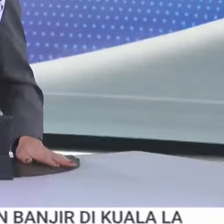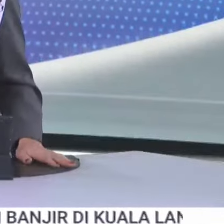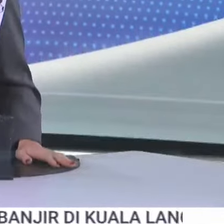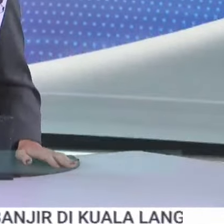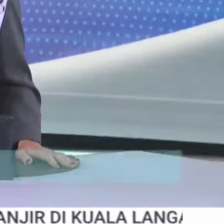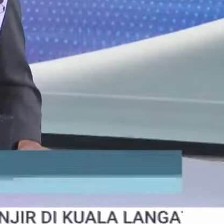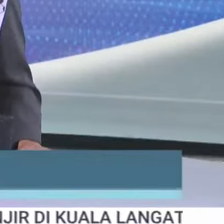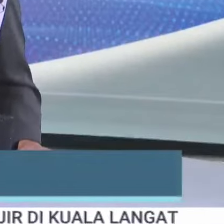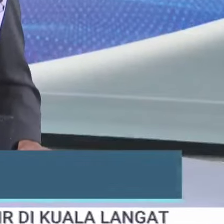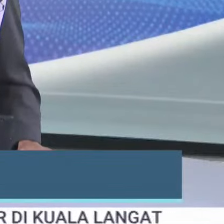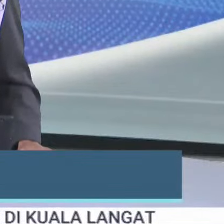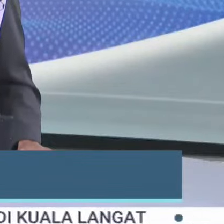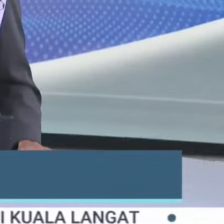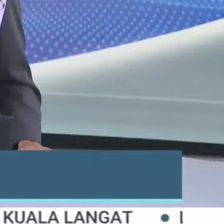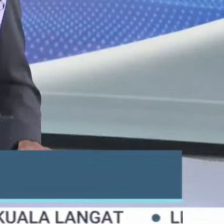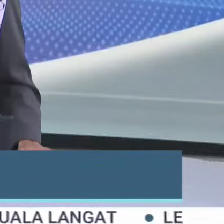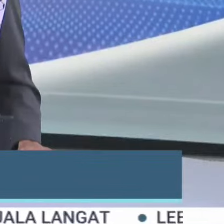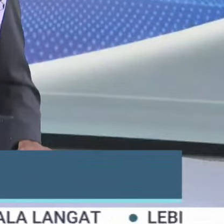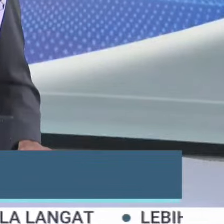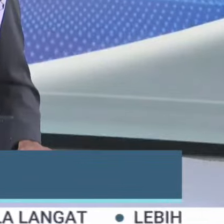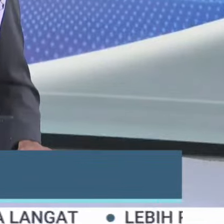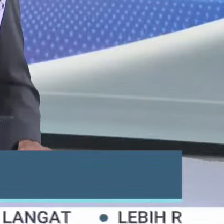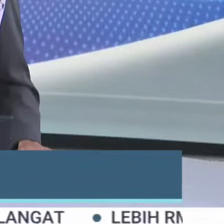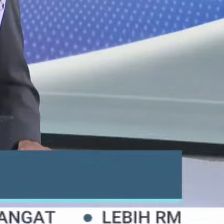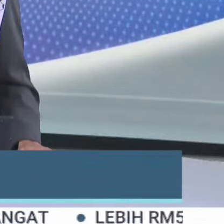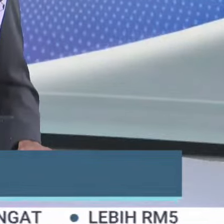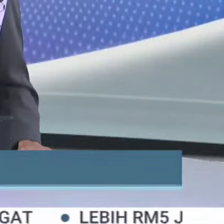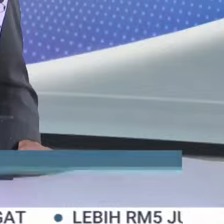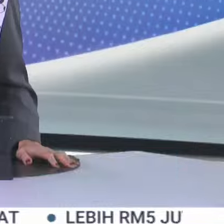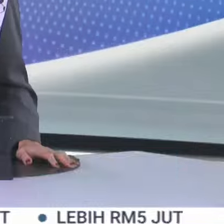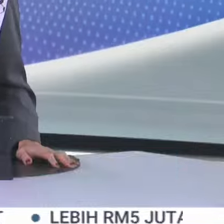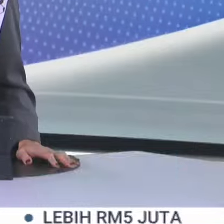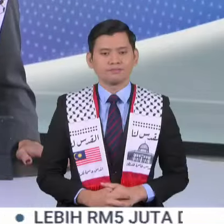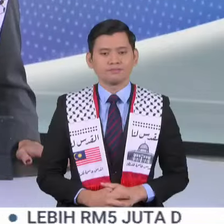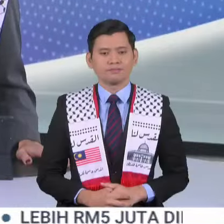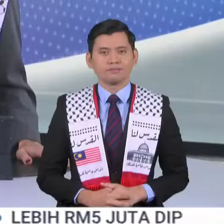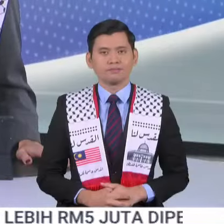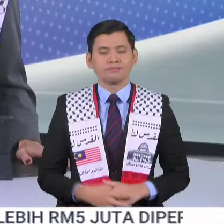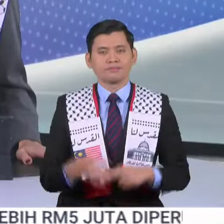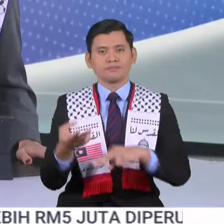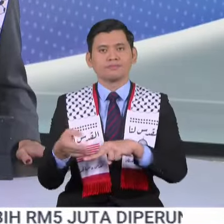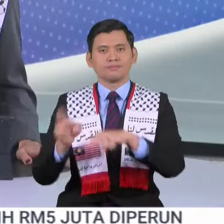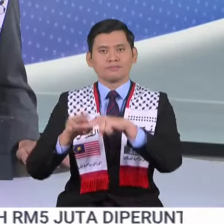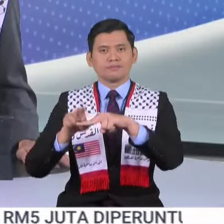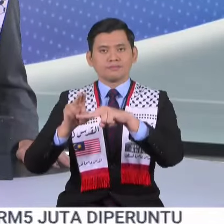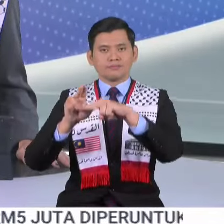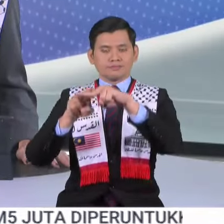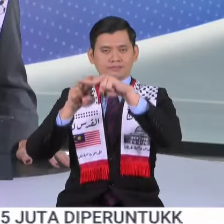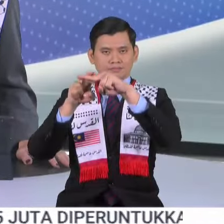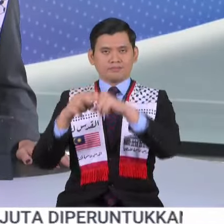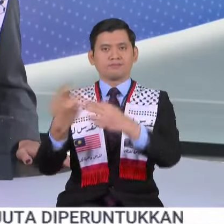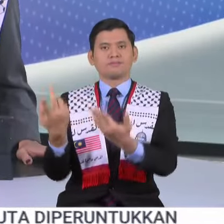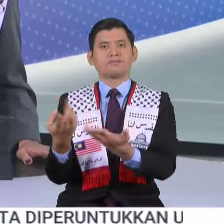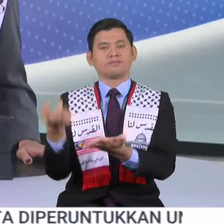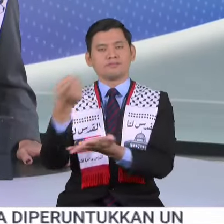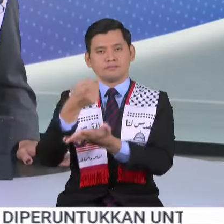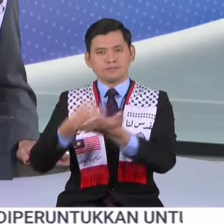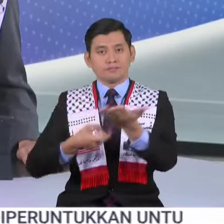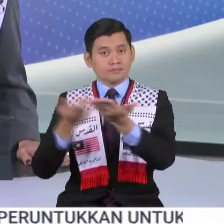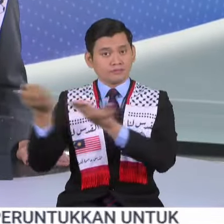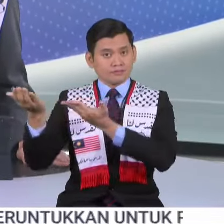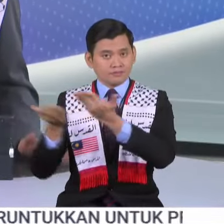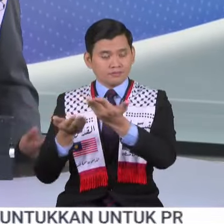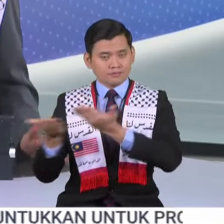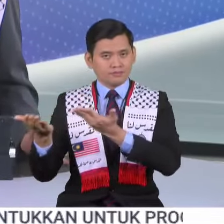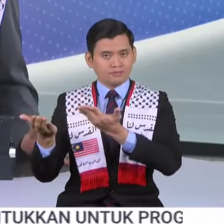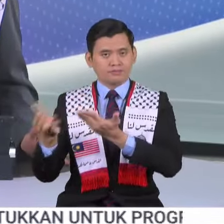Salam sejahtera. Kenaikan kadar cukai perkhidmatan kepada 8% tidak melibatkan perkhidmatan yang menjadi keperluan asas dan